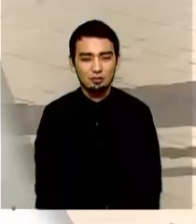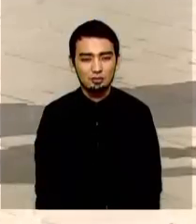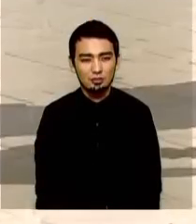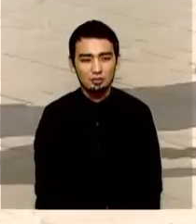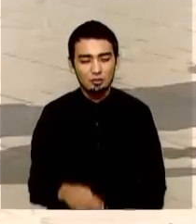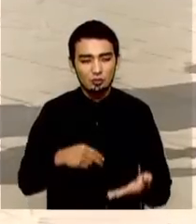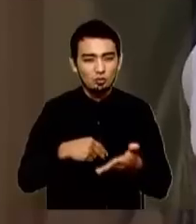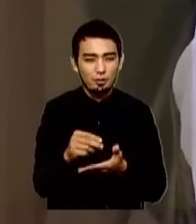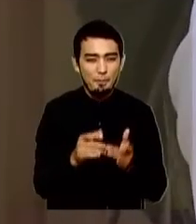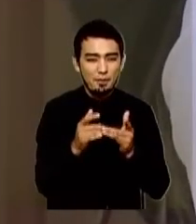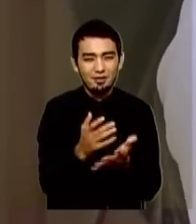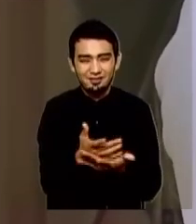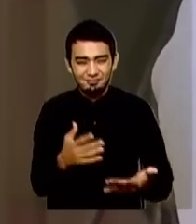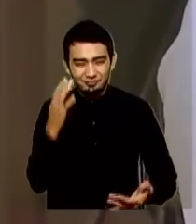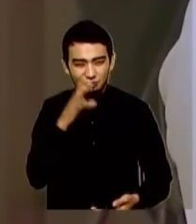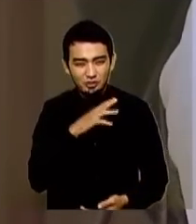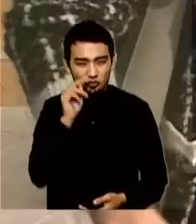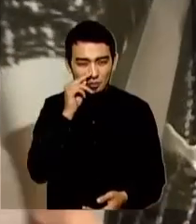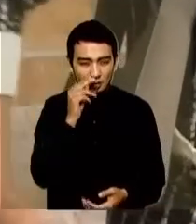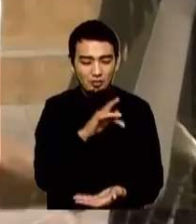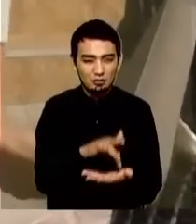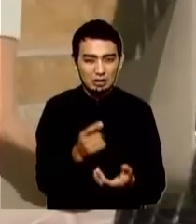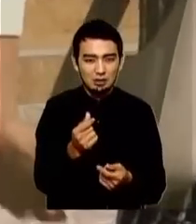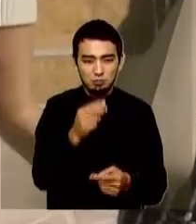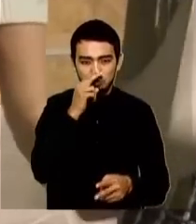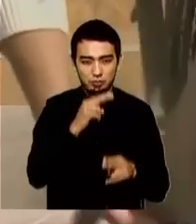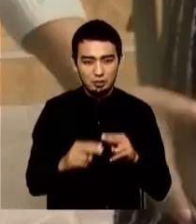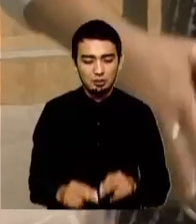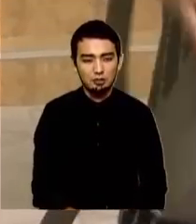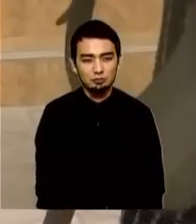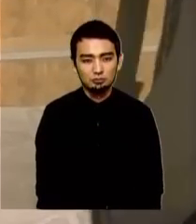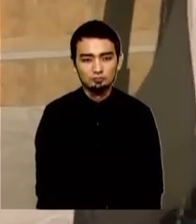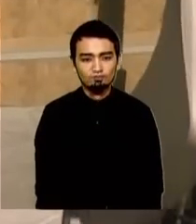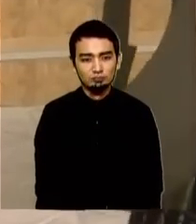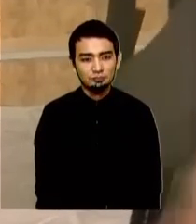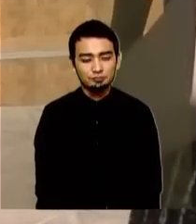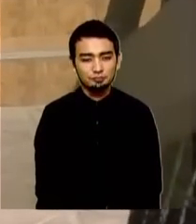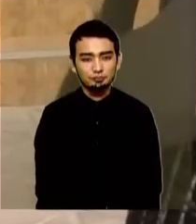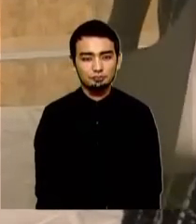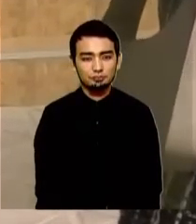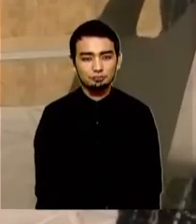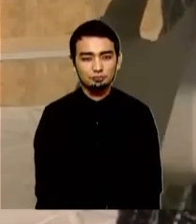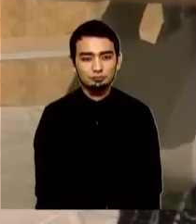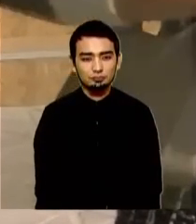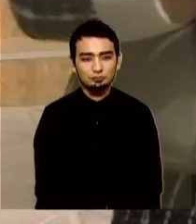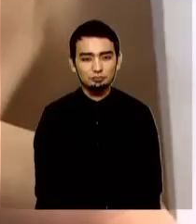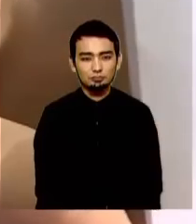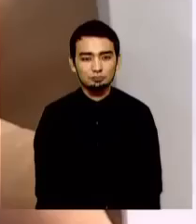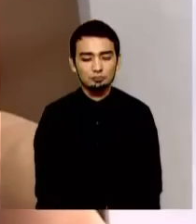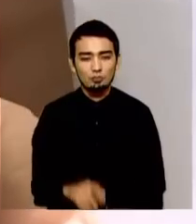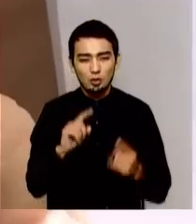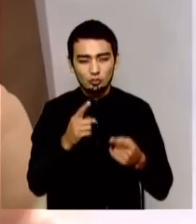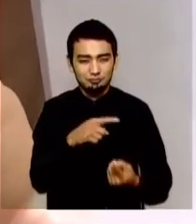Хотели купить мебель. Жители Шымкента потеряли миллионы. Мы не первые и не последние, кого он обманул. До нас сколько людей пострадали.